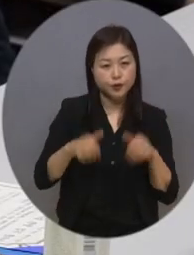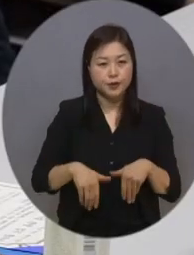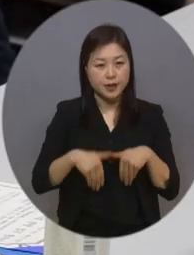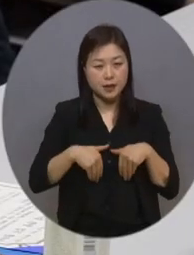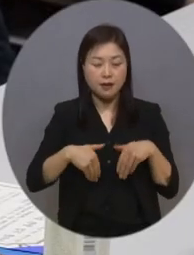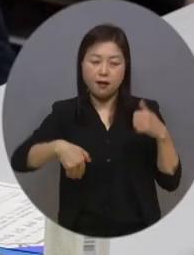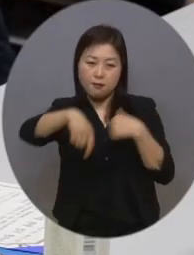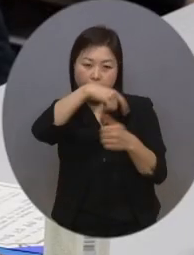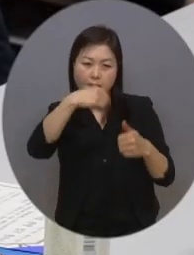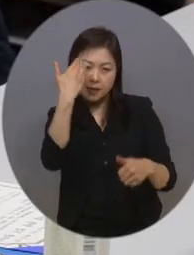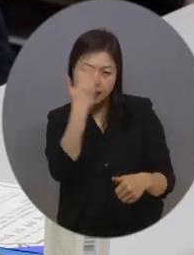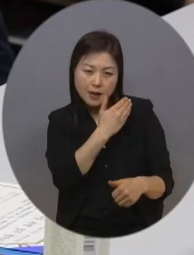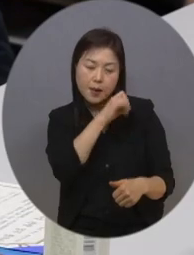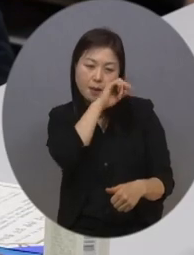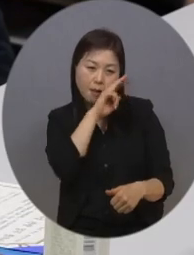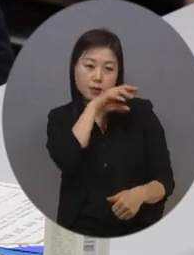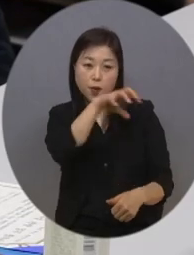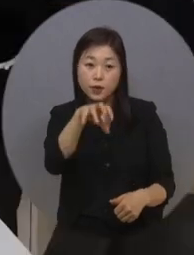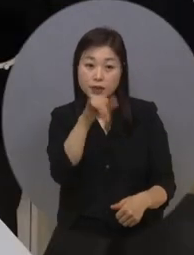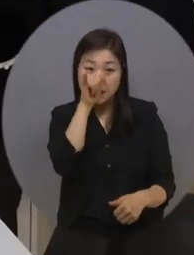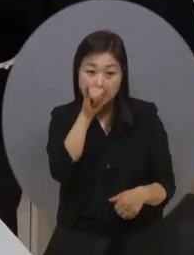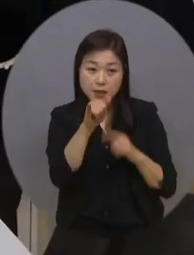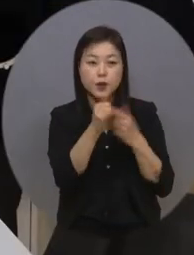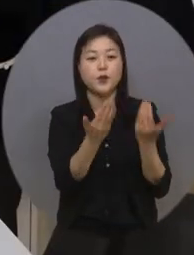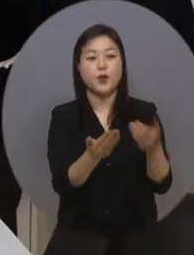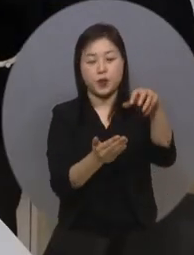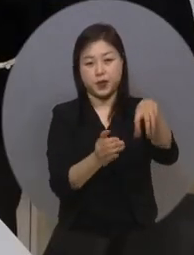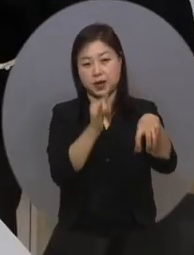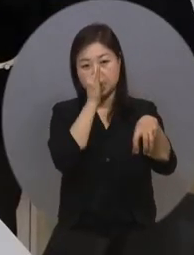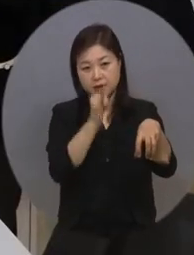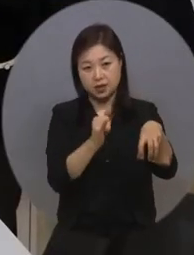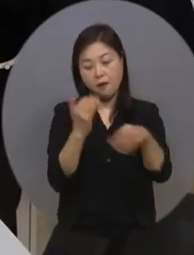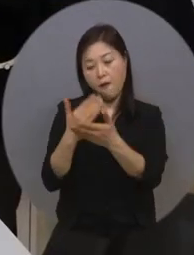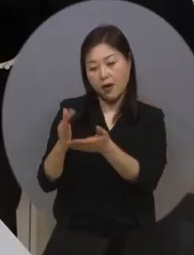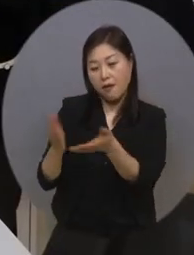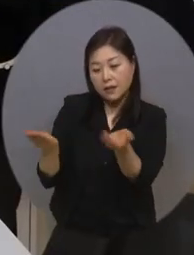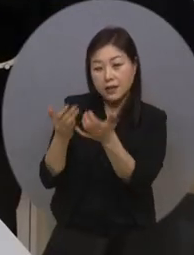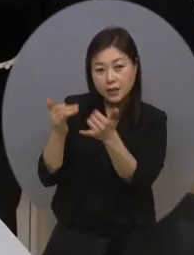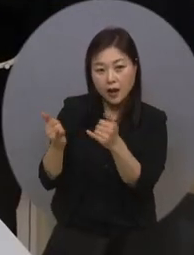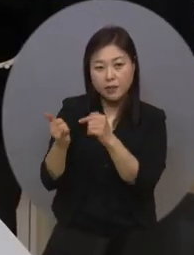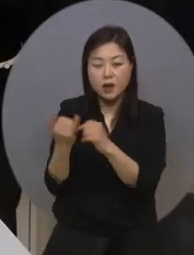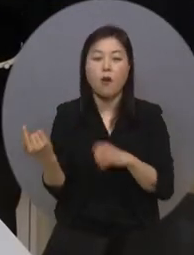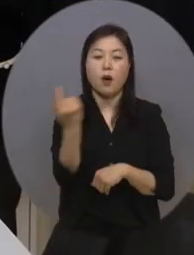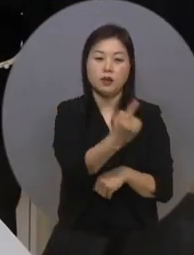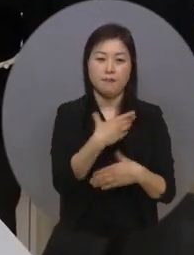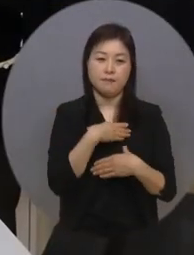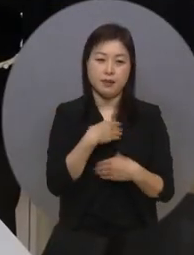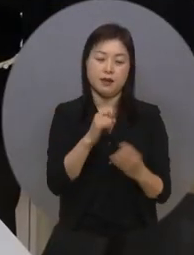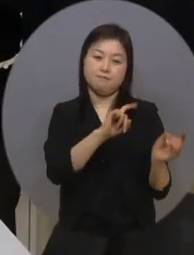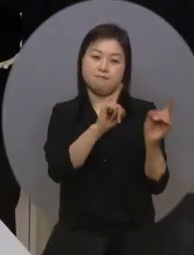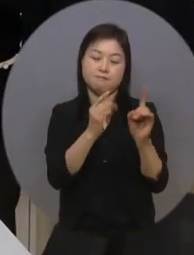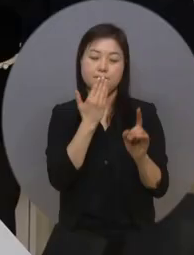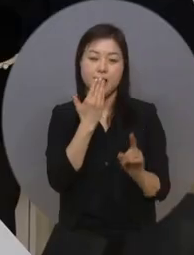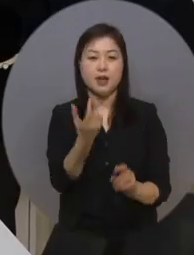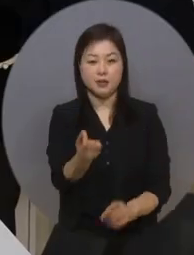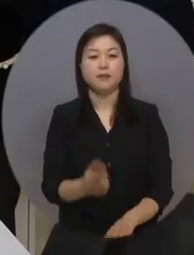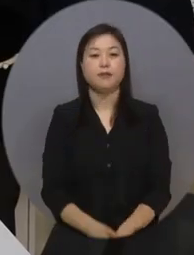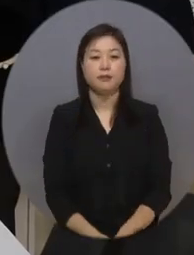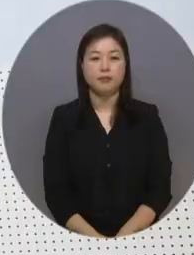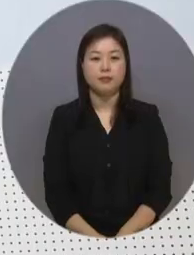환경과 편의시설을 갖춘 휴게공간이 생겨 여수시 환경미화원들이 보다 편안한 휴식과 재충전을 기대할 수 있게